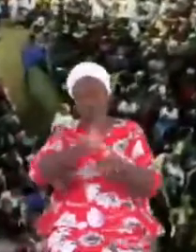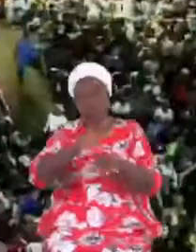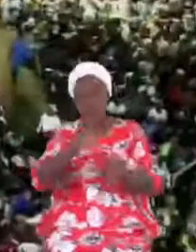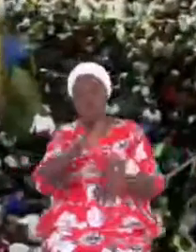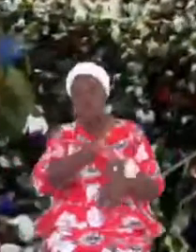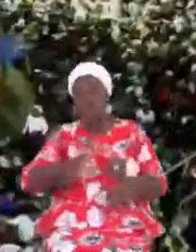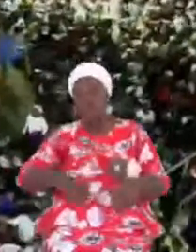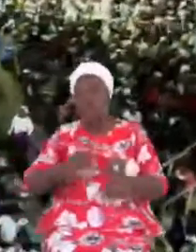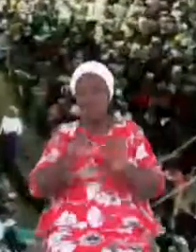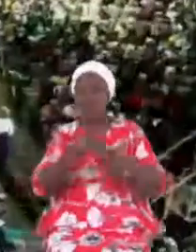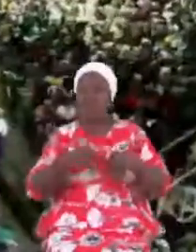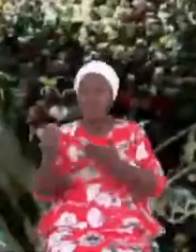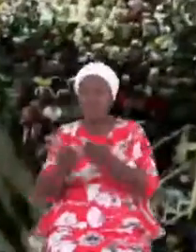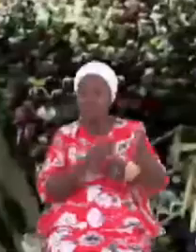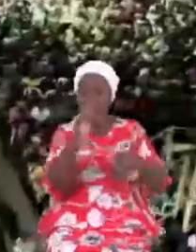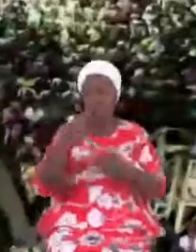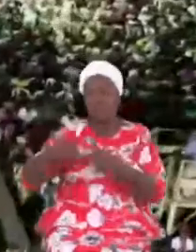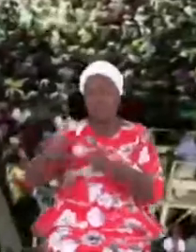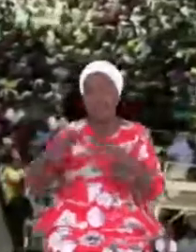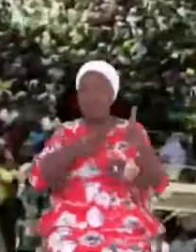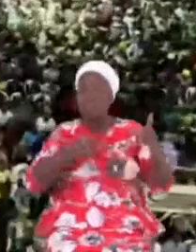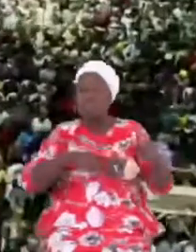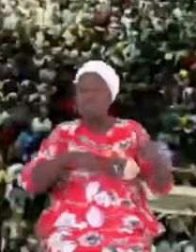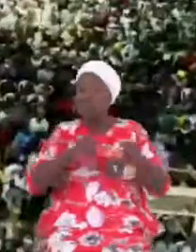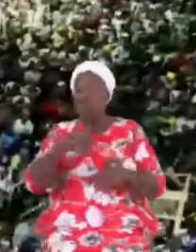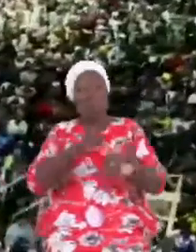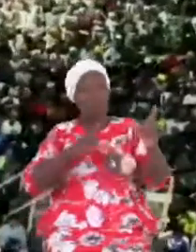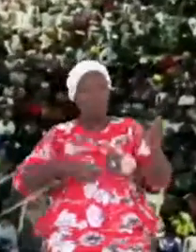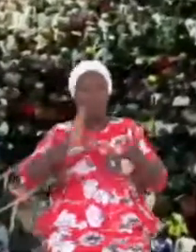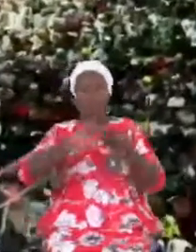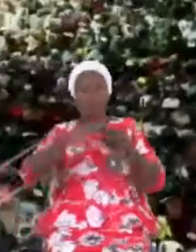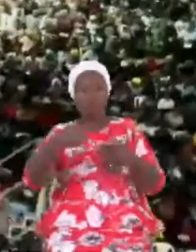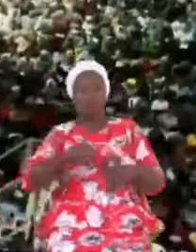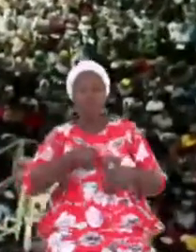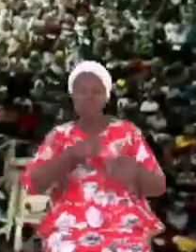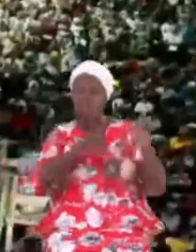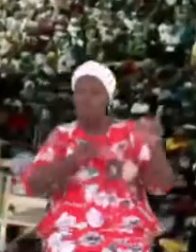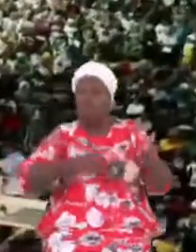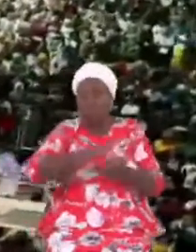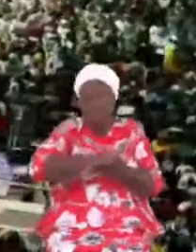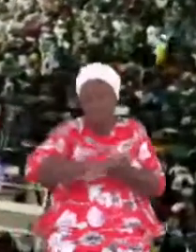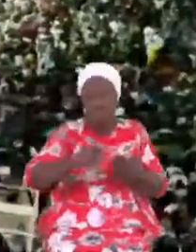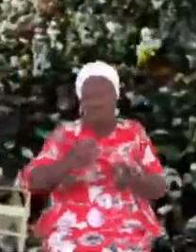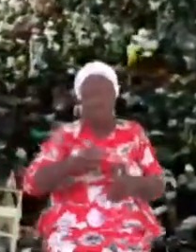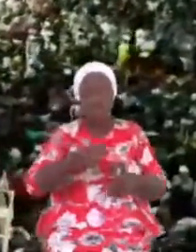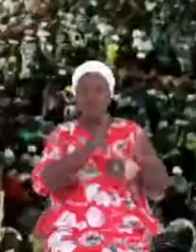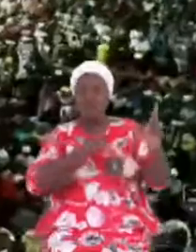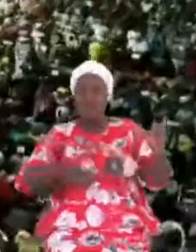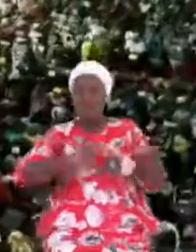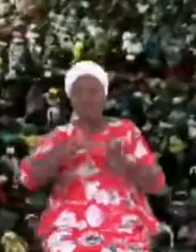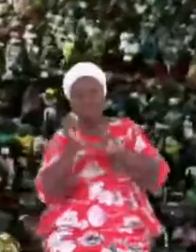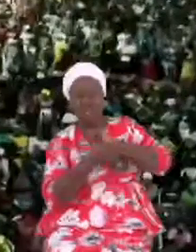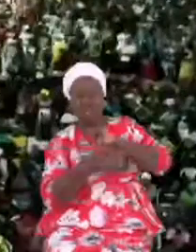Christ, si tu as amené ton cœur au Seigneur et tu dis, Seigneur, pardonne-moi, Seigneur, purifie-moi,